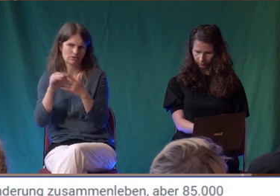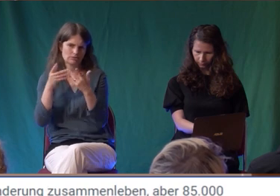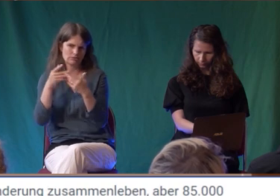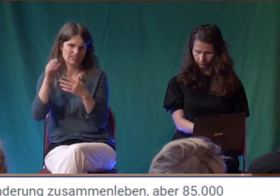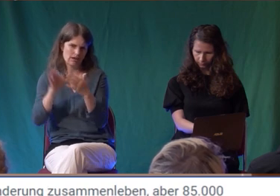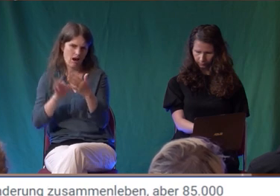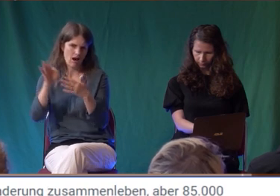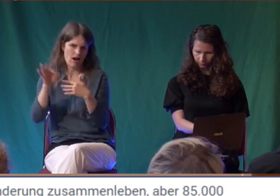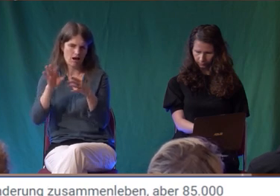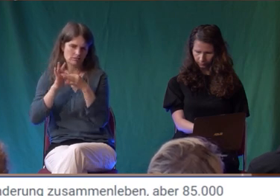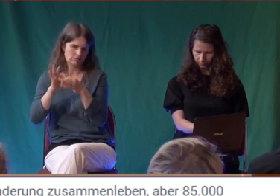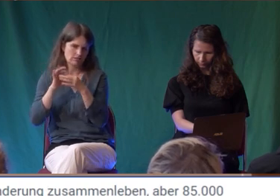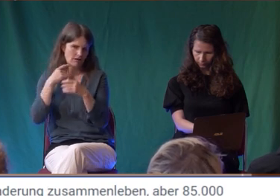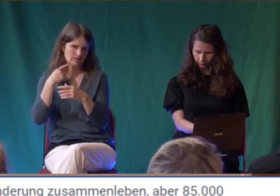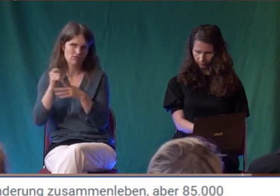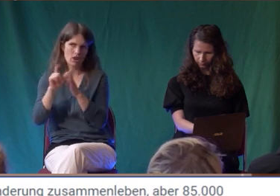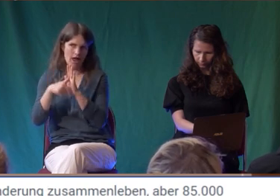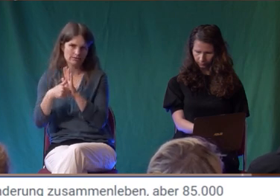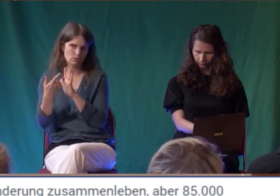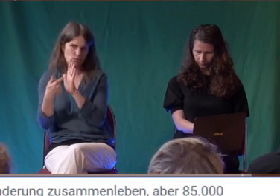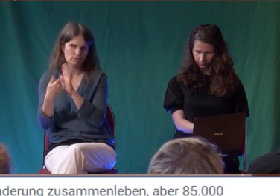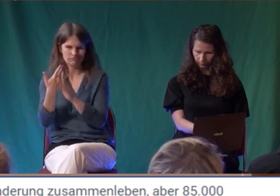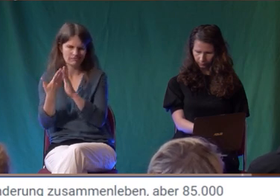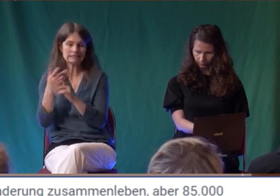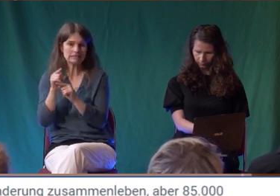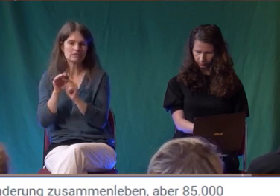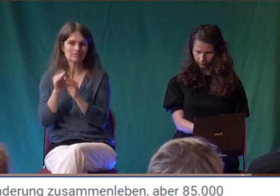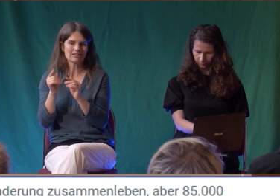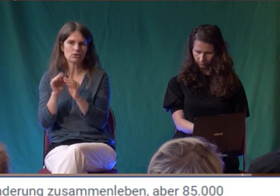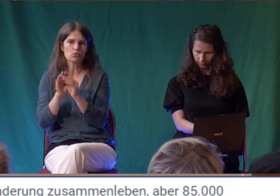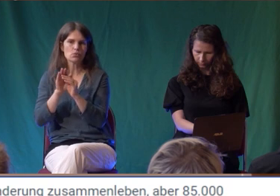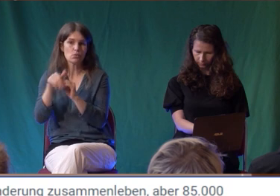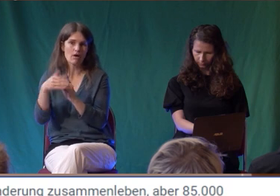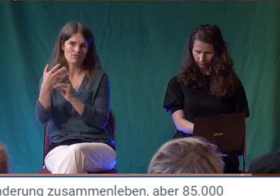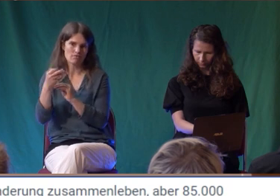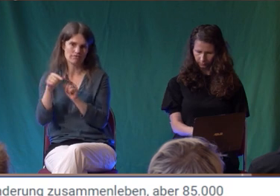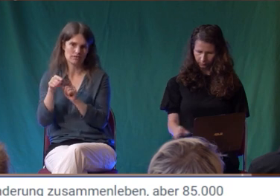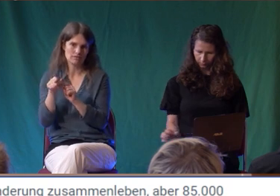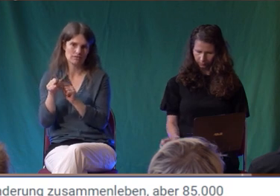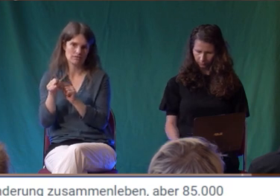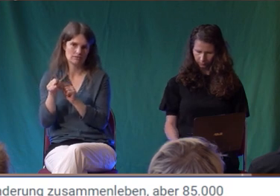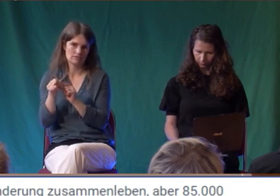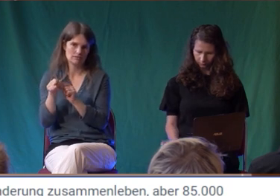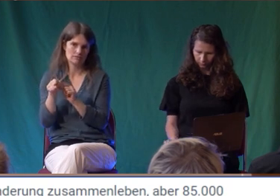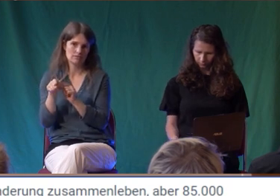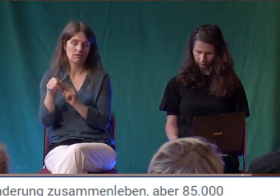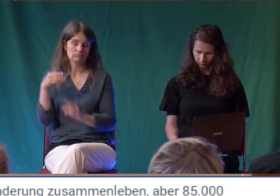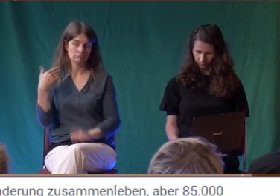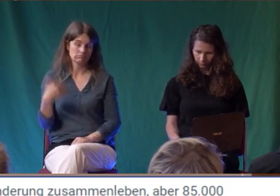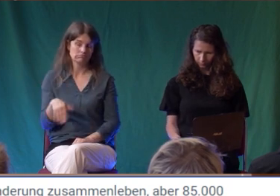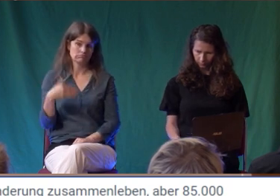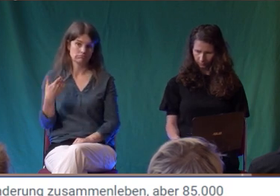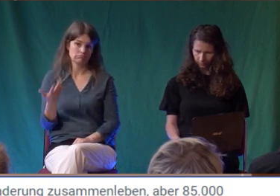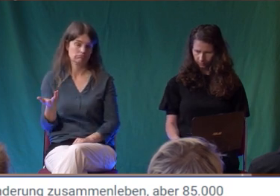misst um bestimmte Leistungen zu bekommen höher als 50 das nur noch mal so